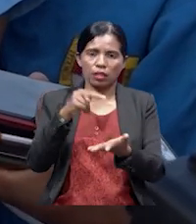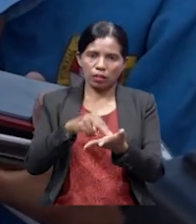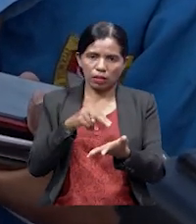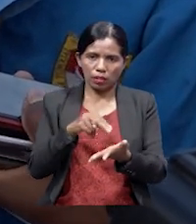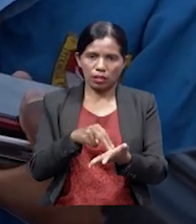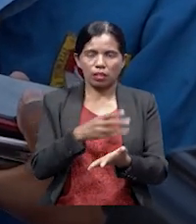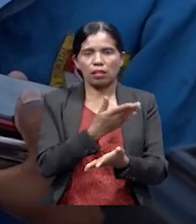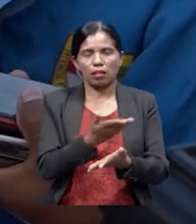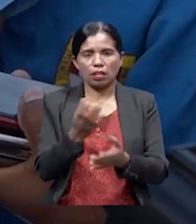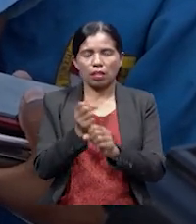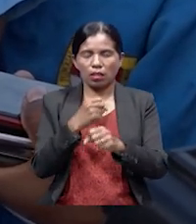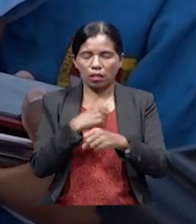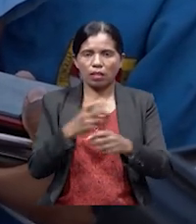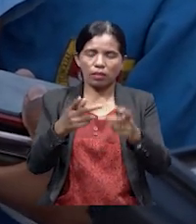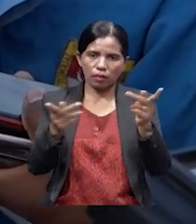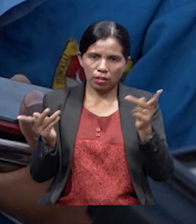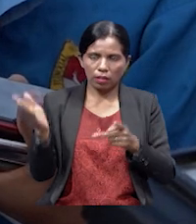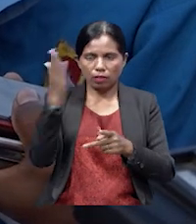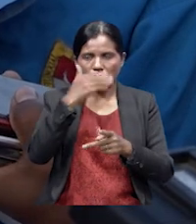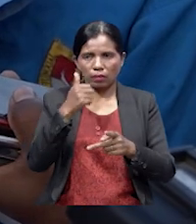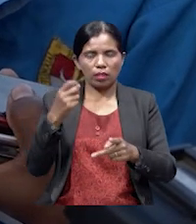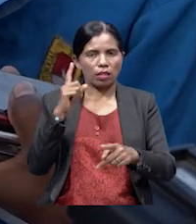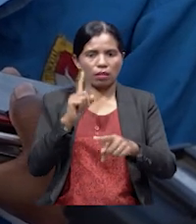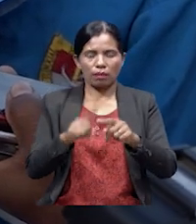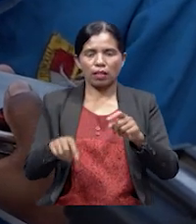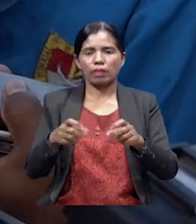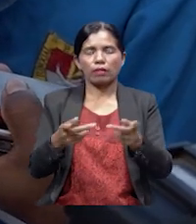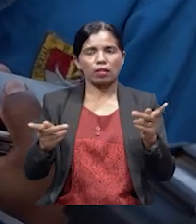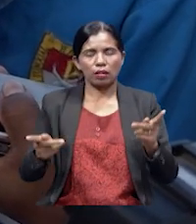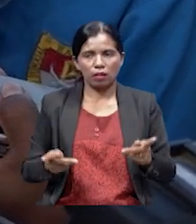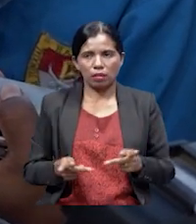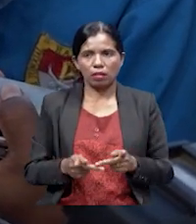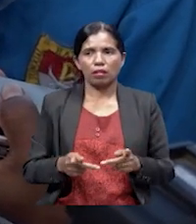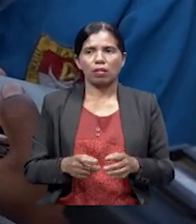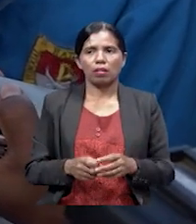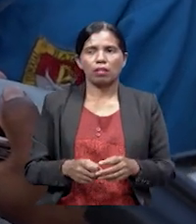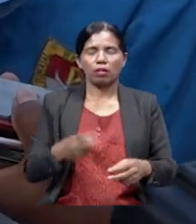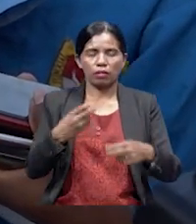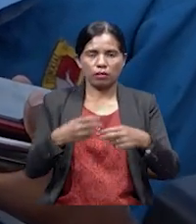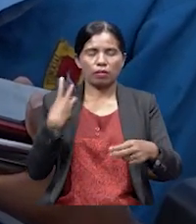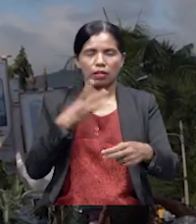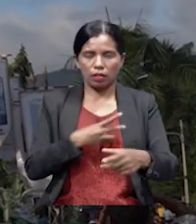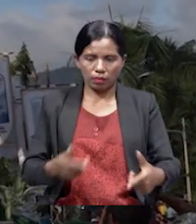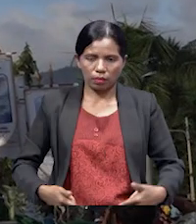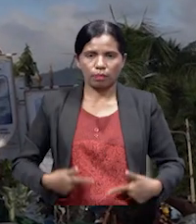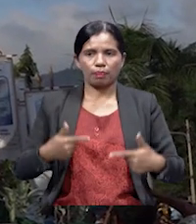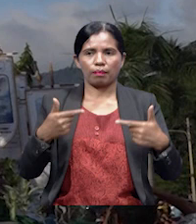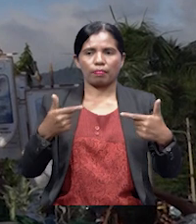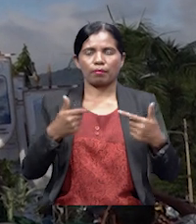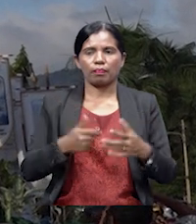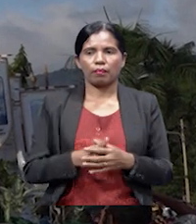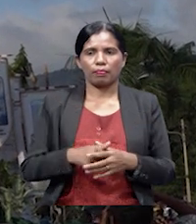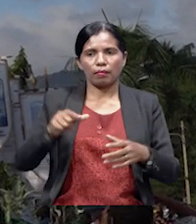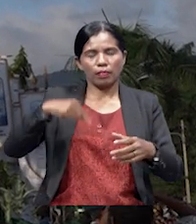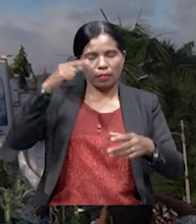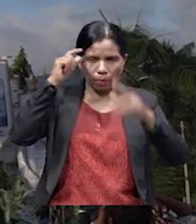ne hal fati ne furak la belsa val fati dane be dalla barsa amiasa ba ita emani amuri ras